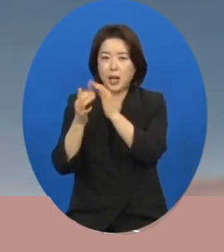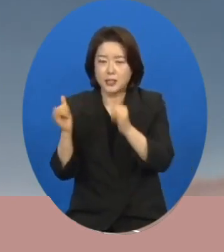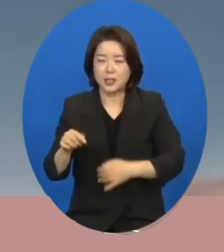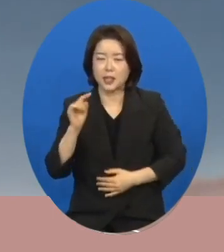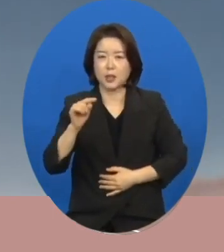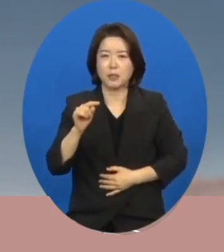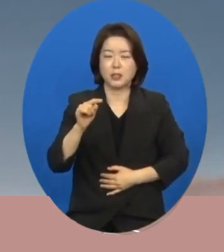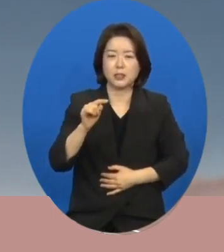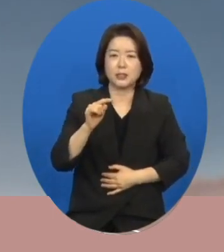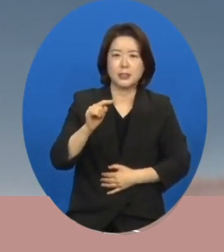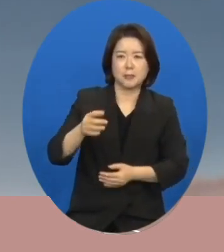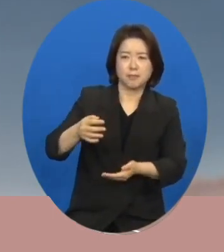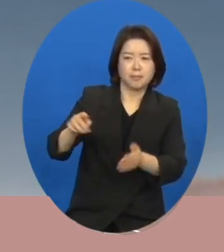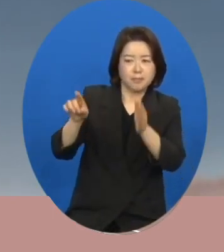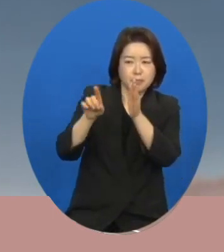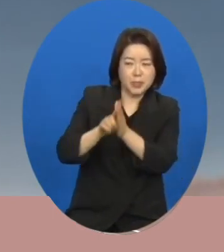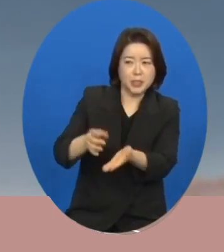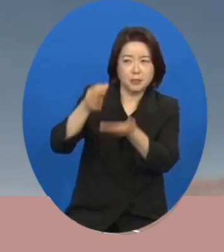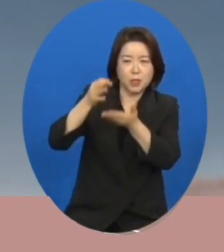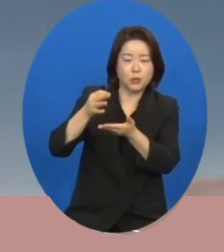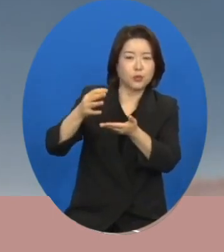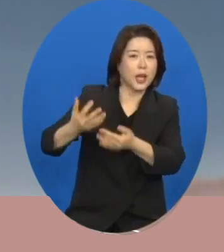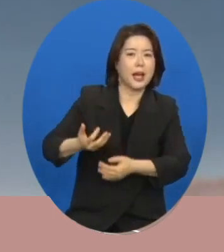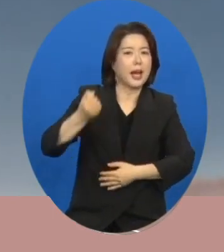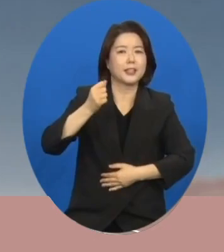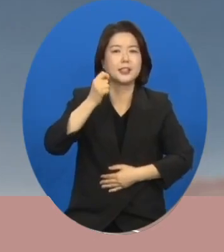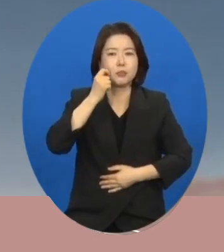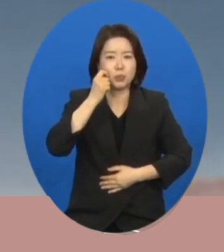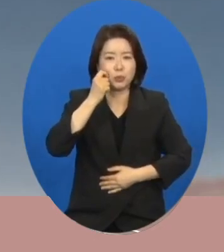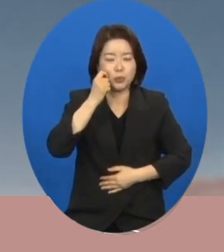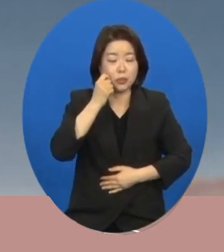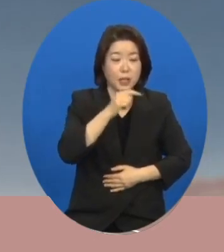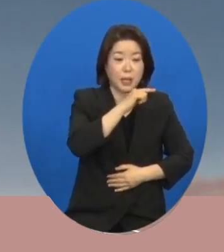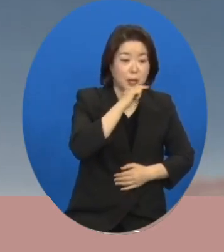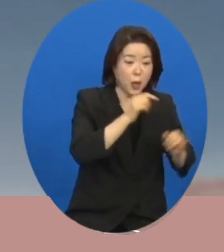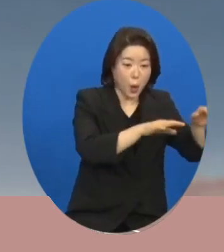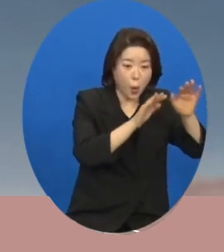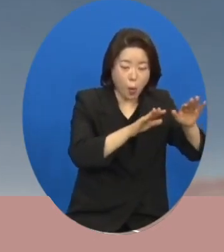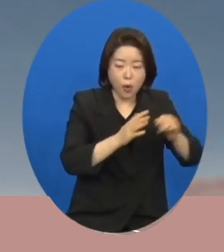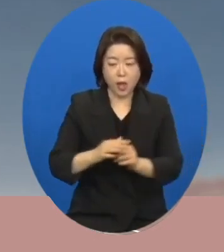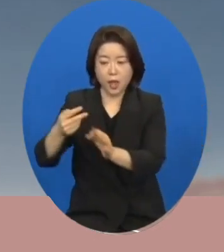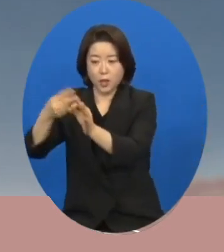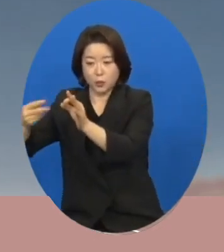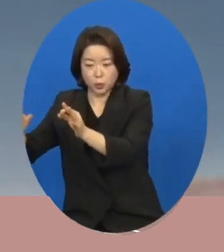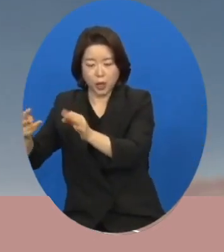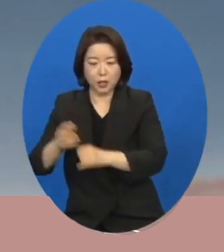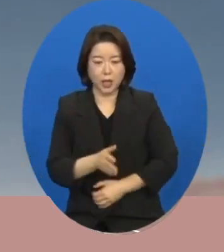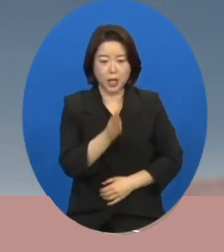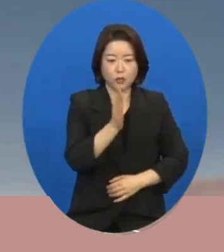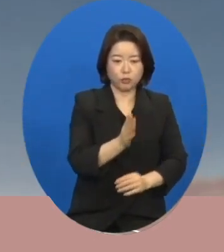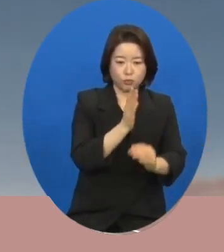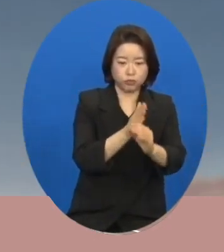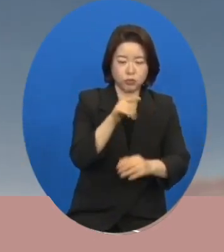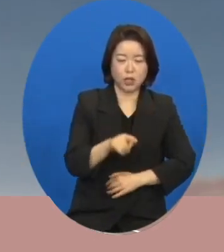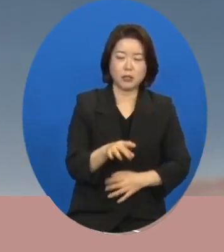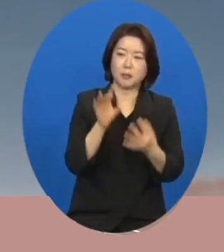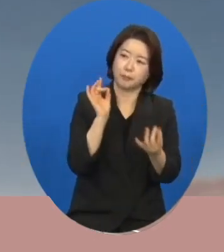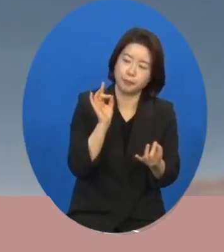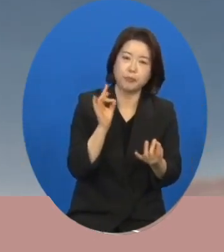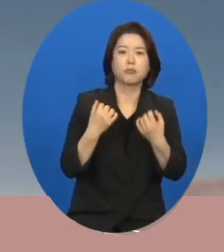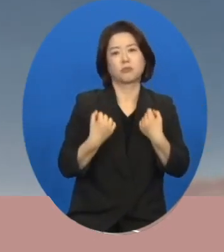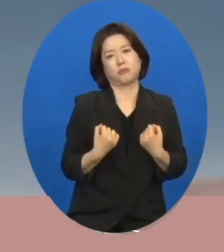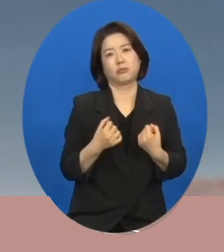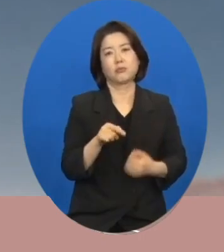유업을 누리지 못한 채이 홍해와 요단강 사이에 머무른다는 거예요 그래서 홍해는